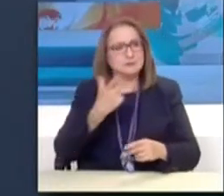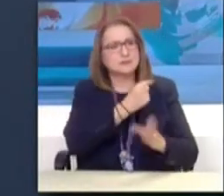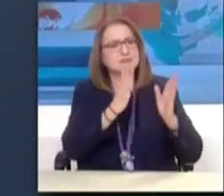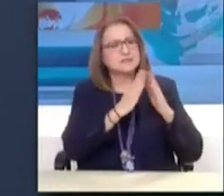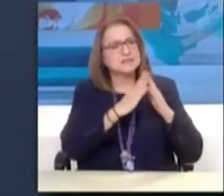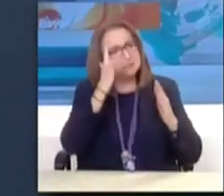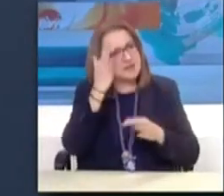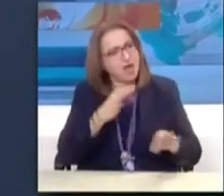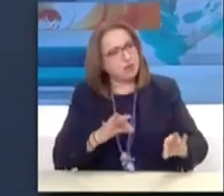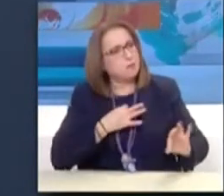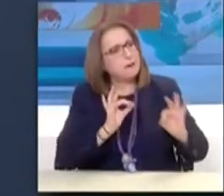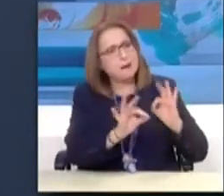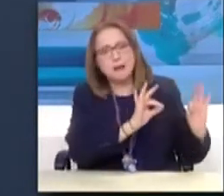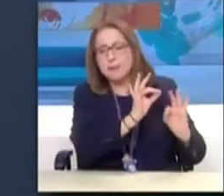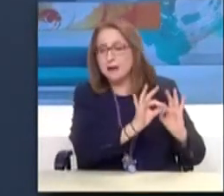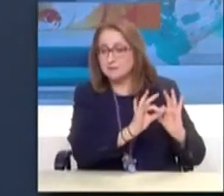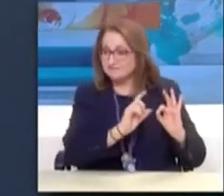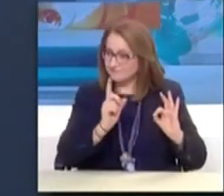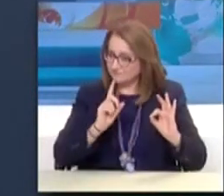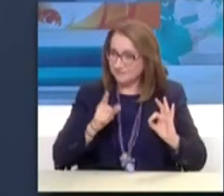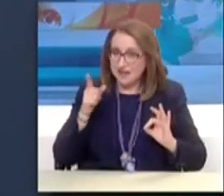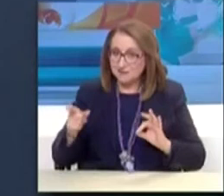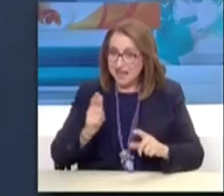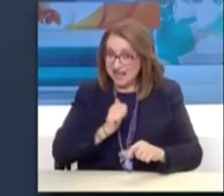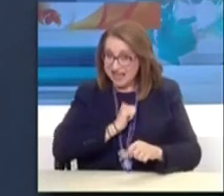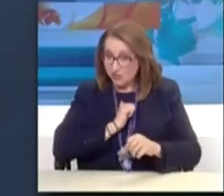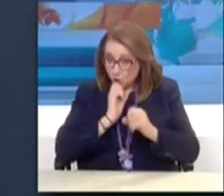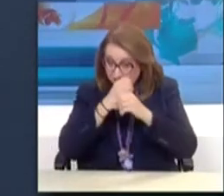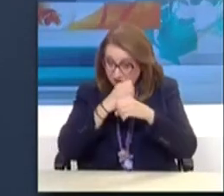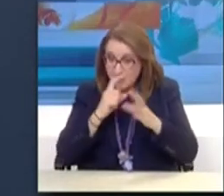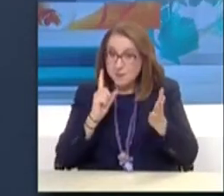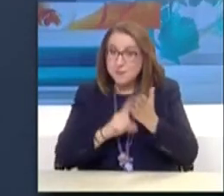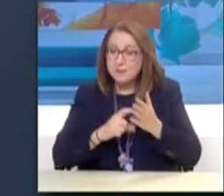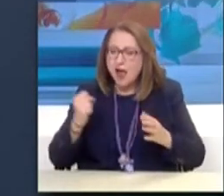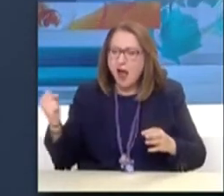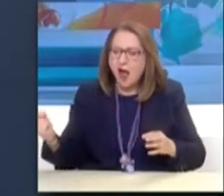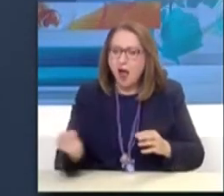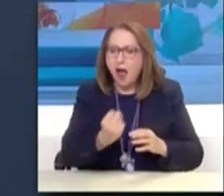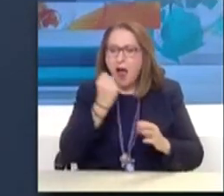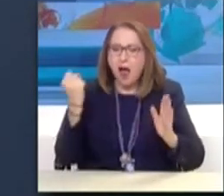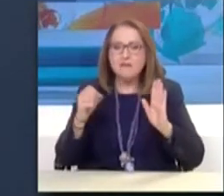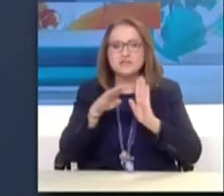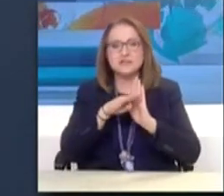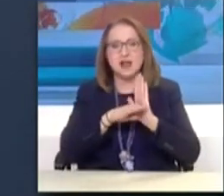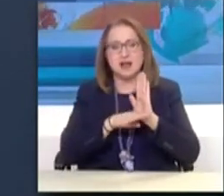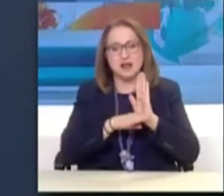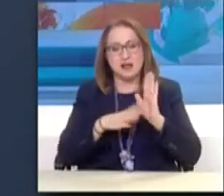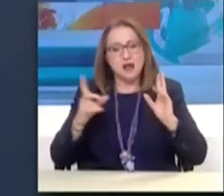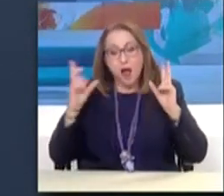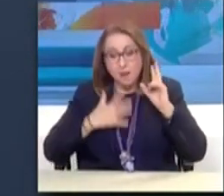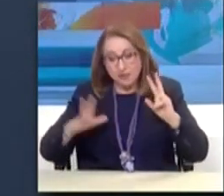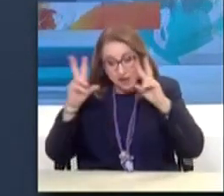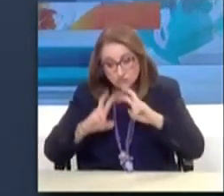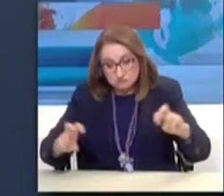Τα ιδιωτικά εργαστήρια πρέπει με αυστηρές προϋποθέσεις να μπορούν να ελέγχουν τους ανθρώπους που πληρούν τα κριτήρια της νόσου και θέλουν να